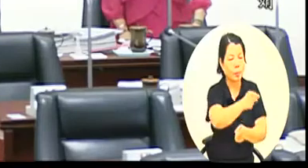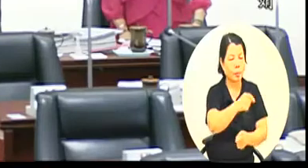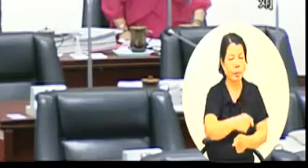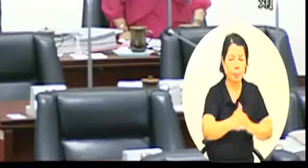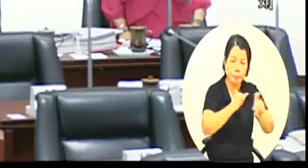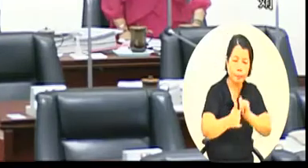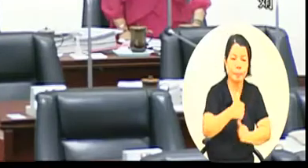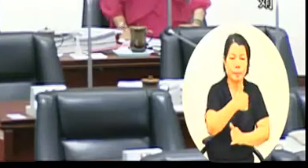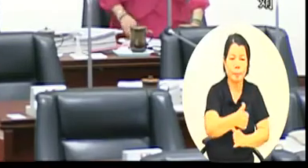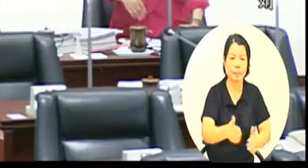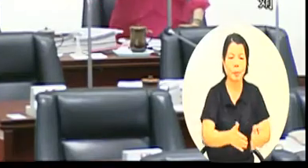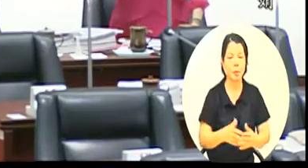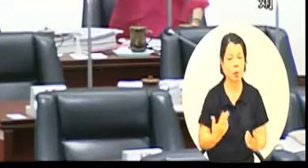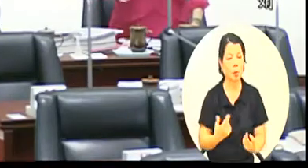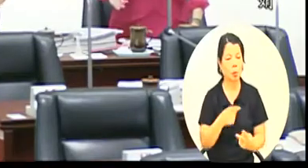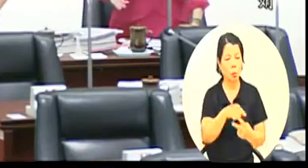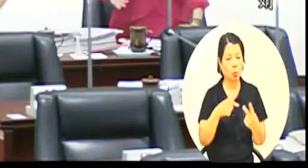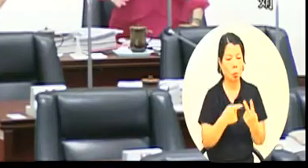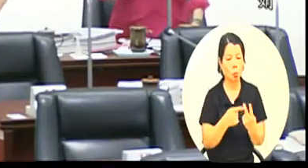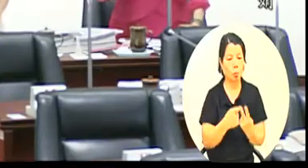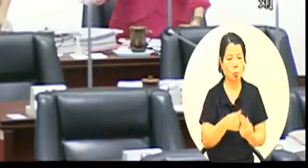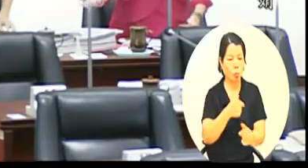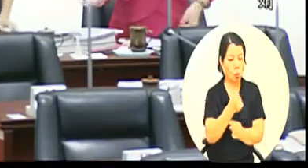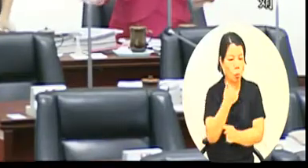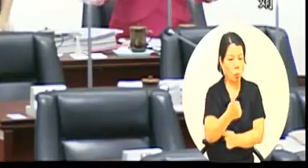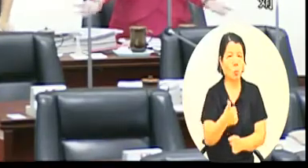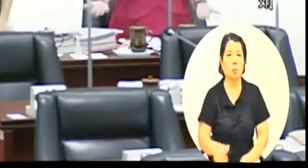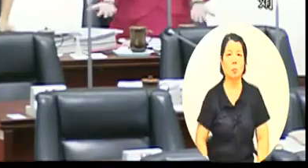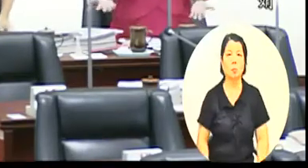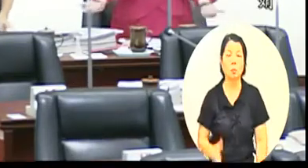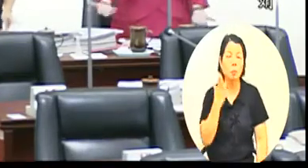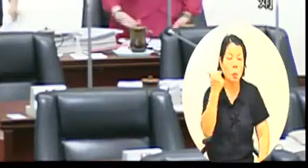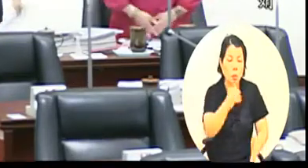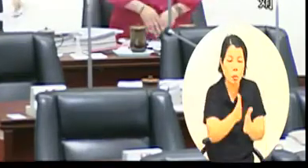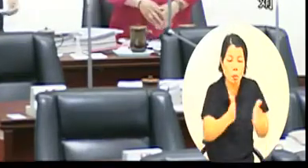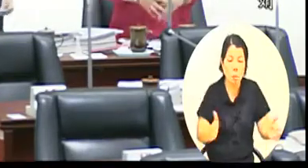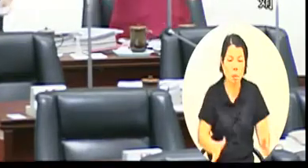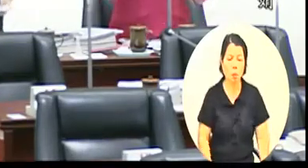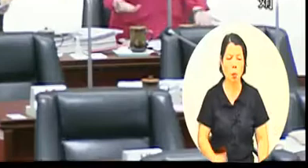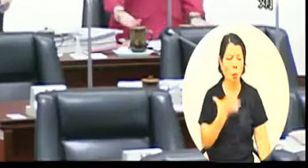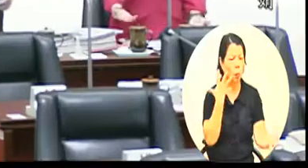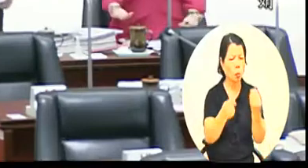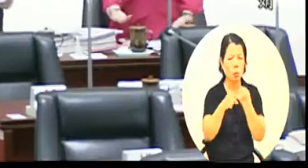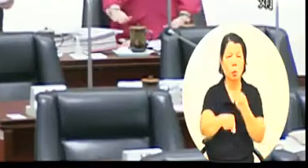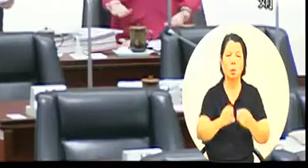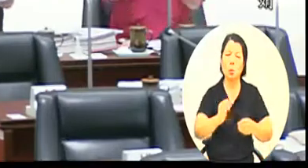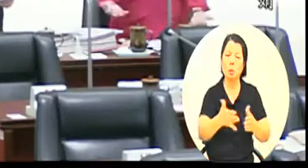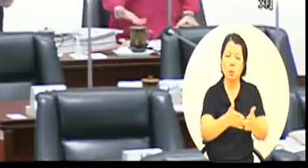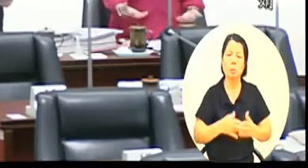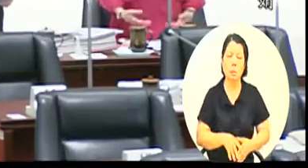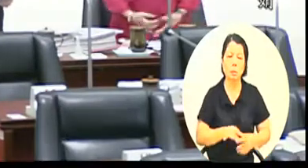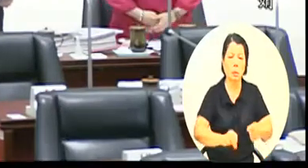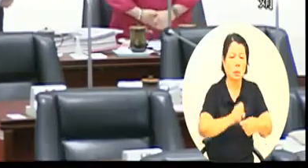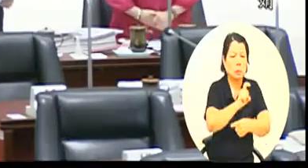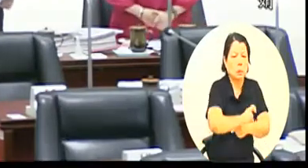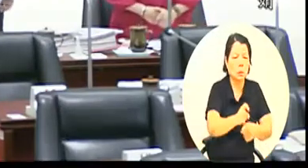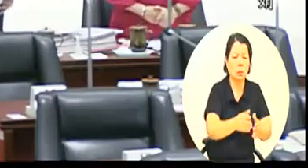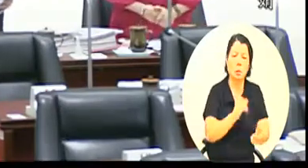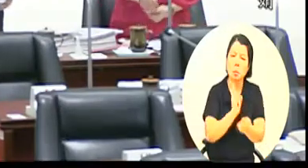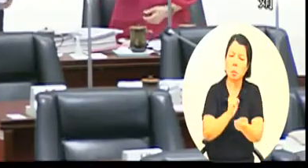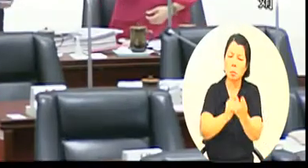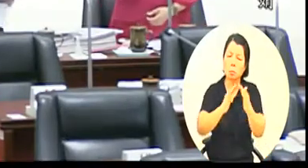其美。哦，那你们如果能够放宽，那不是我不一直不明白说放宽这个10%对政府有什么损